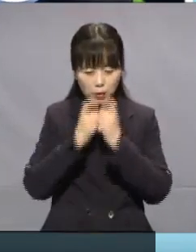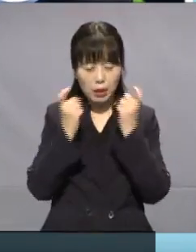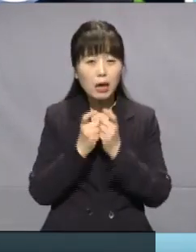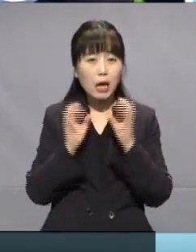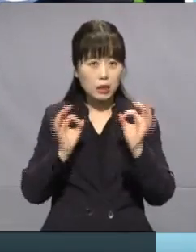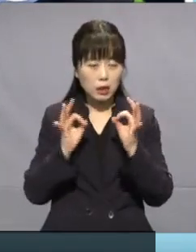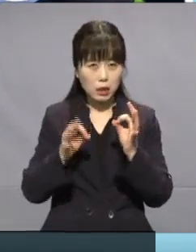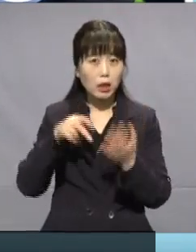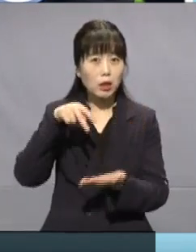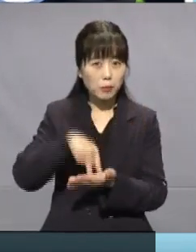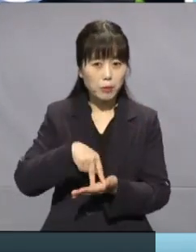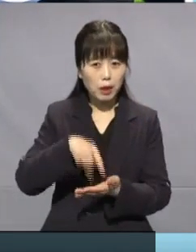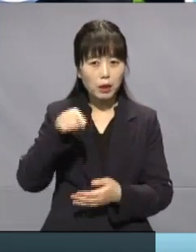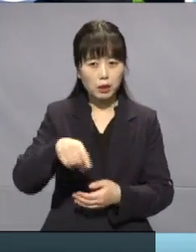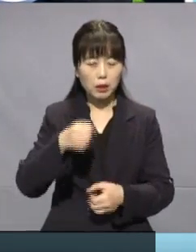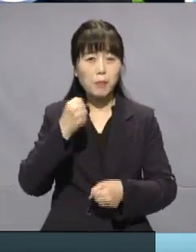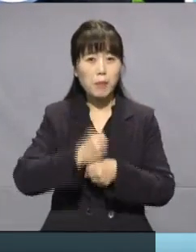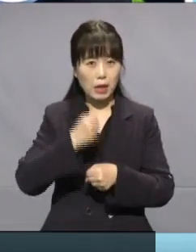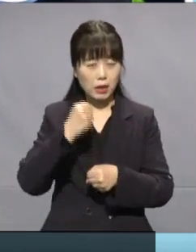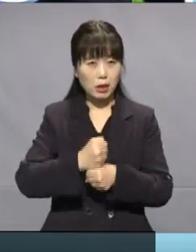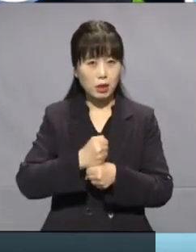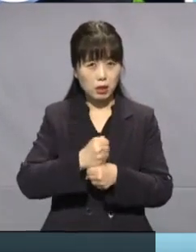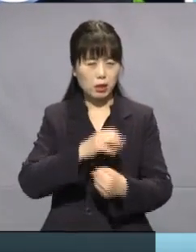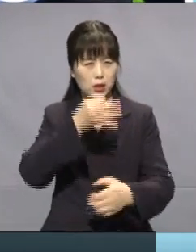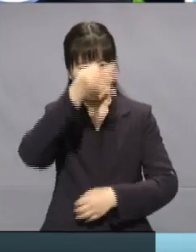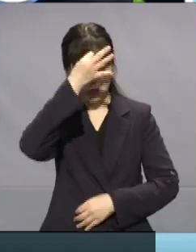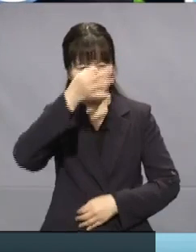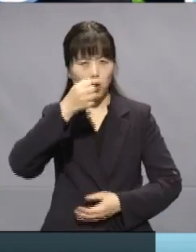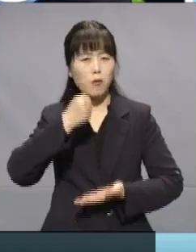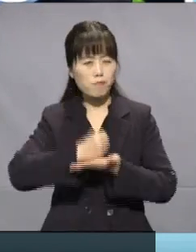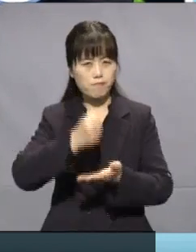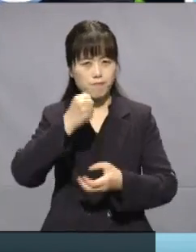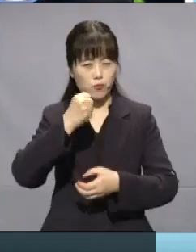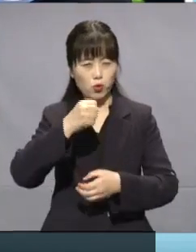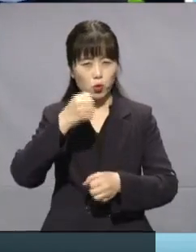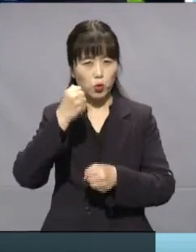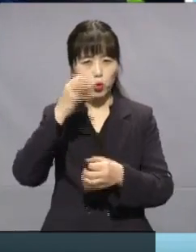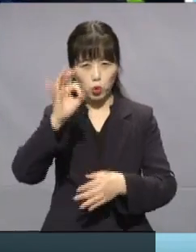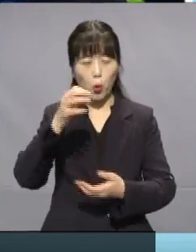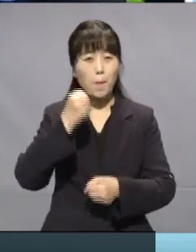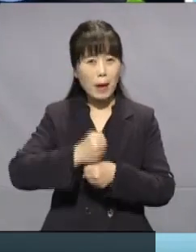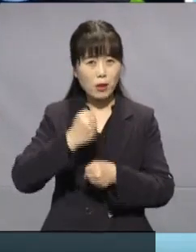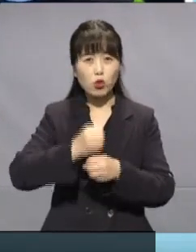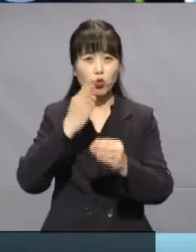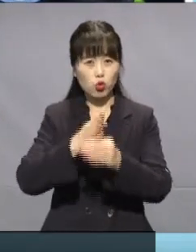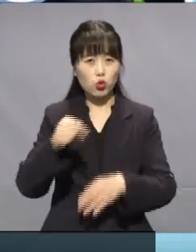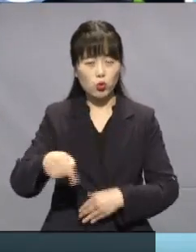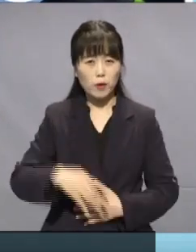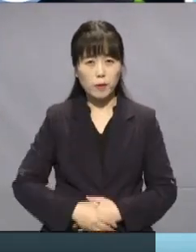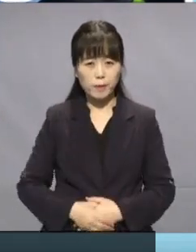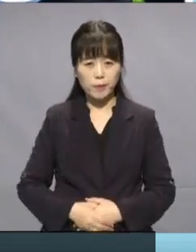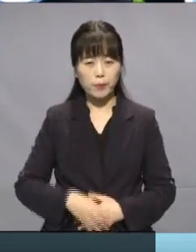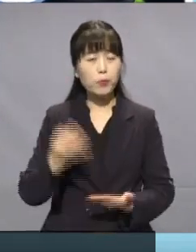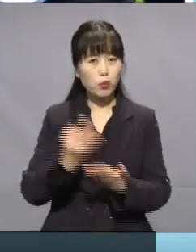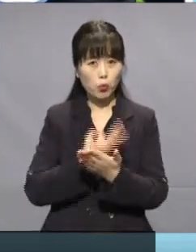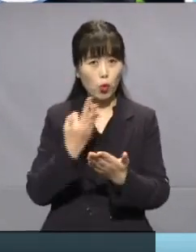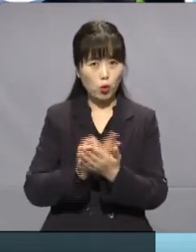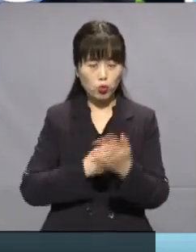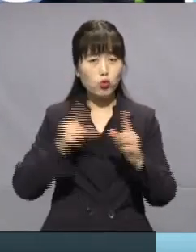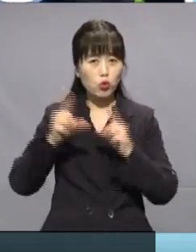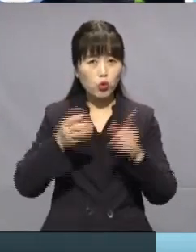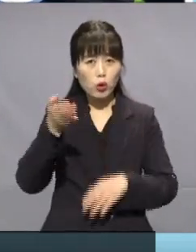민간 은행 자체가 그 발권 기능을 어느 정도 하고 있는 겁니다 돈을 찍어내고 있는 거예요 없는 돈을 그러면서 돈을 버는 구조인데